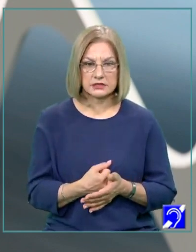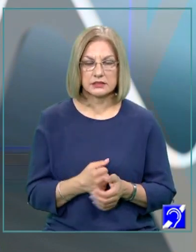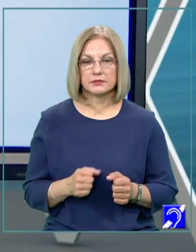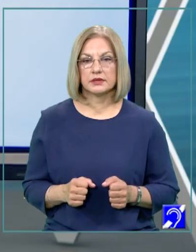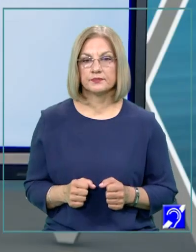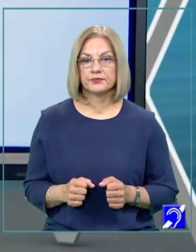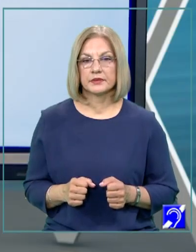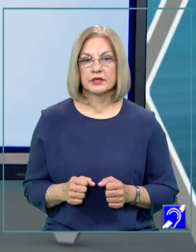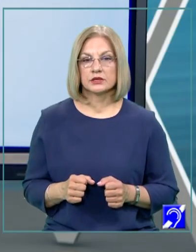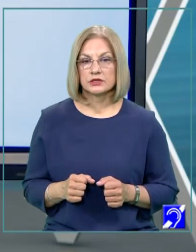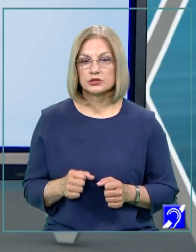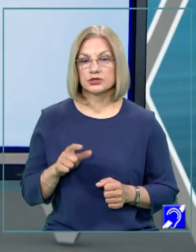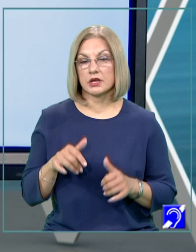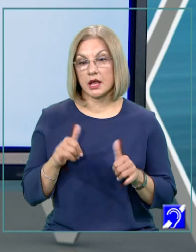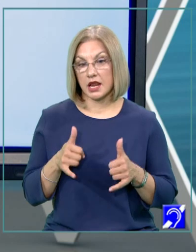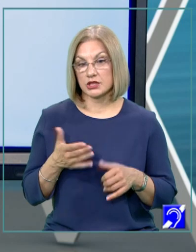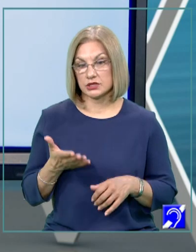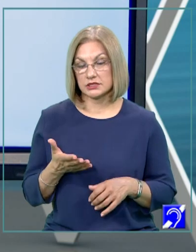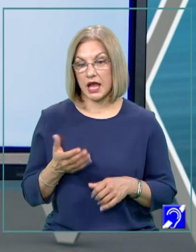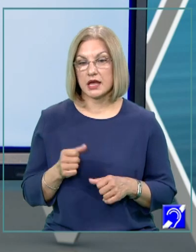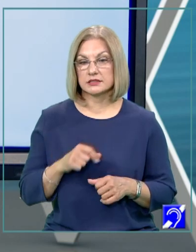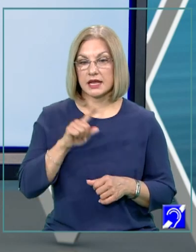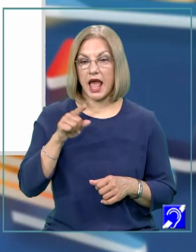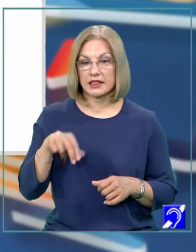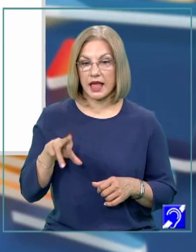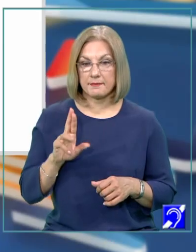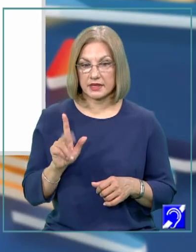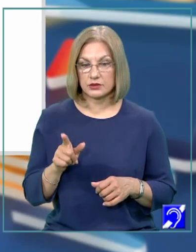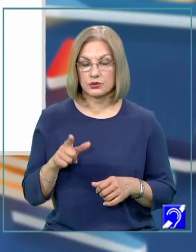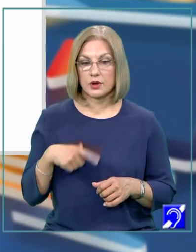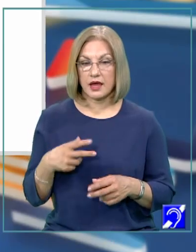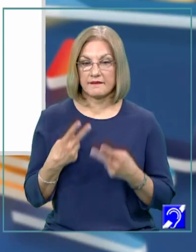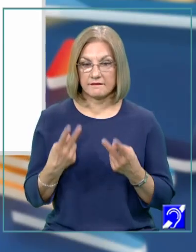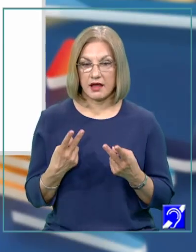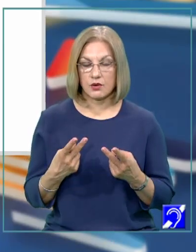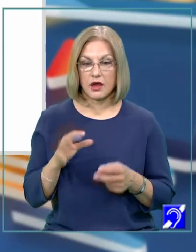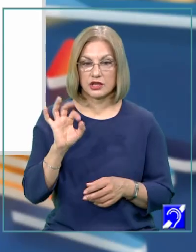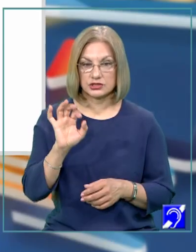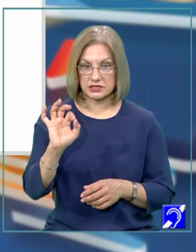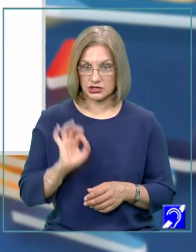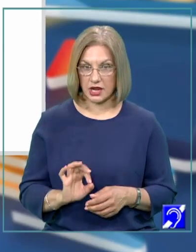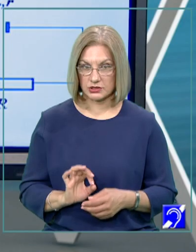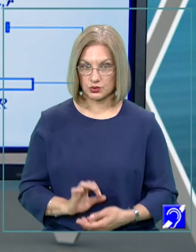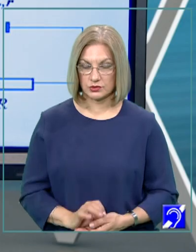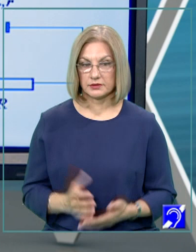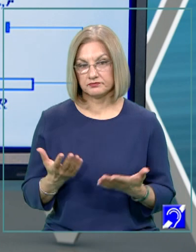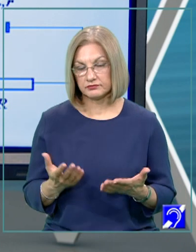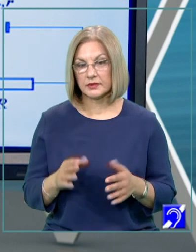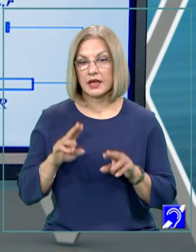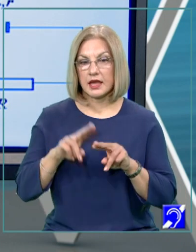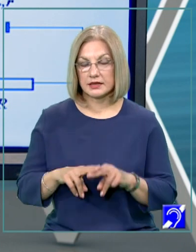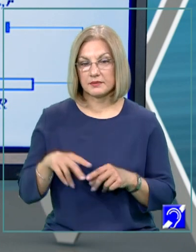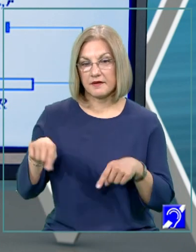circuitul exterior caz în care randamentul are valoarea 50% vă las să